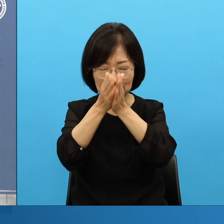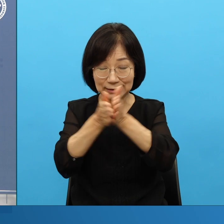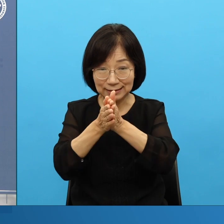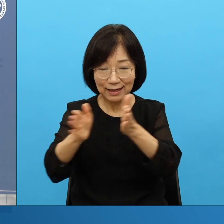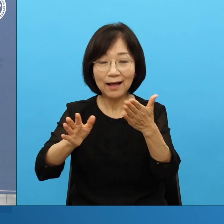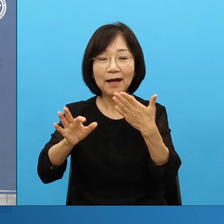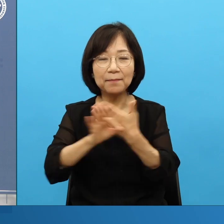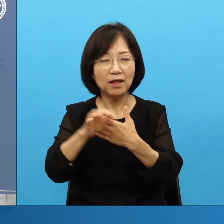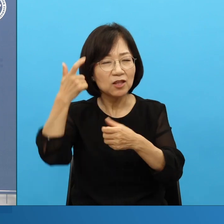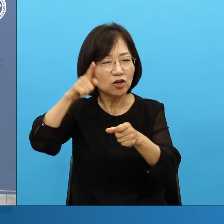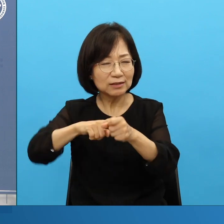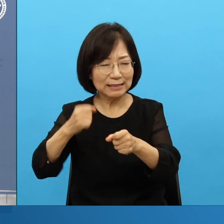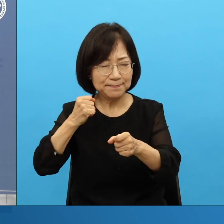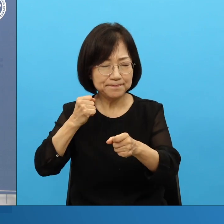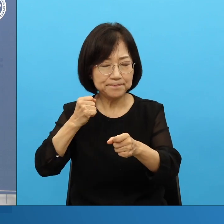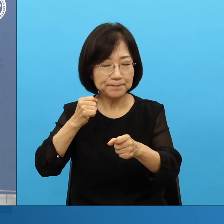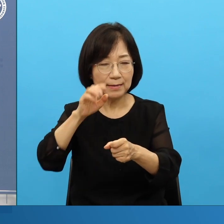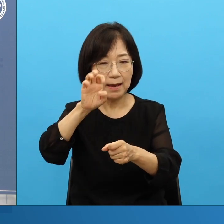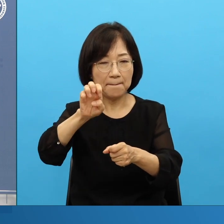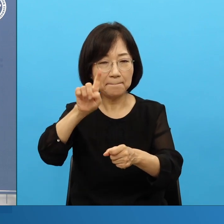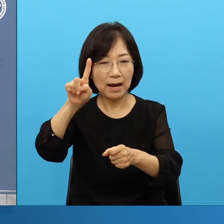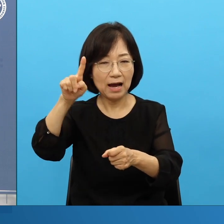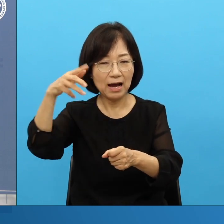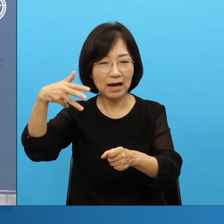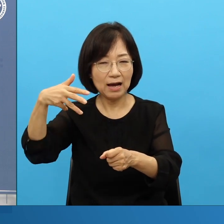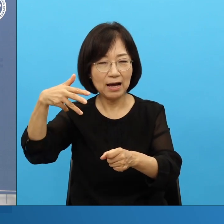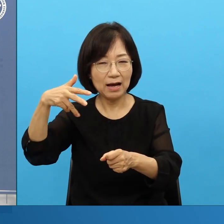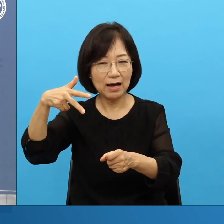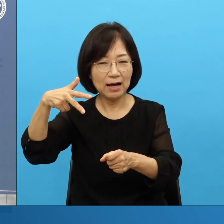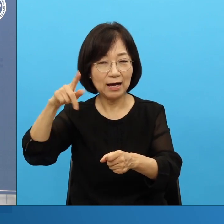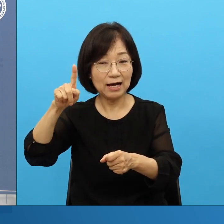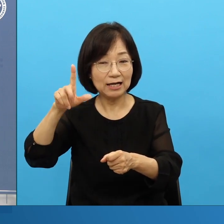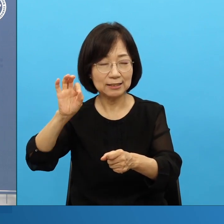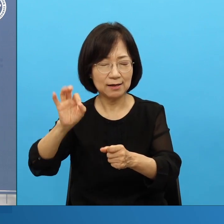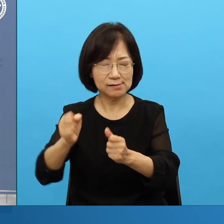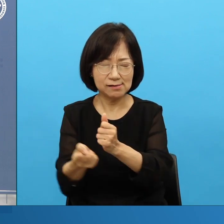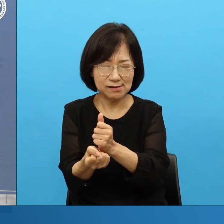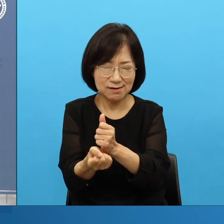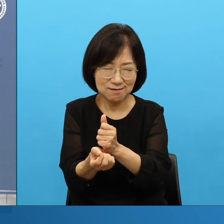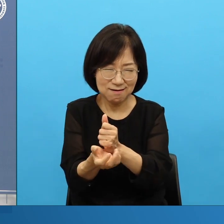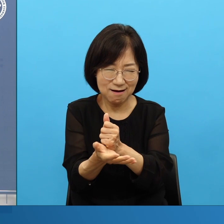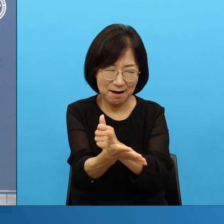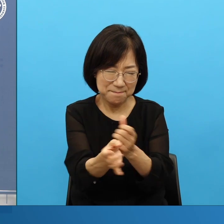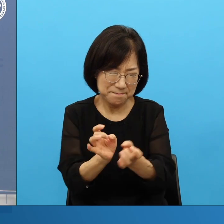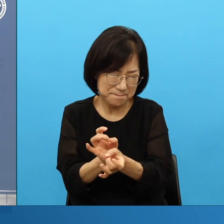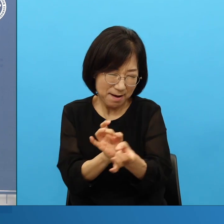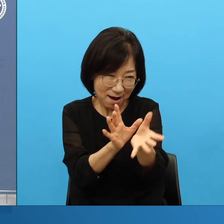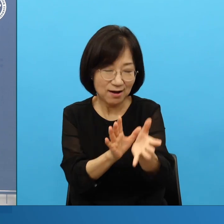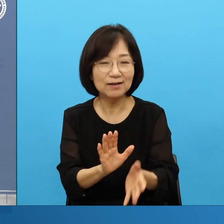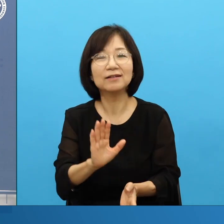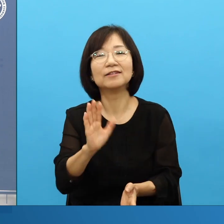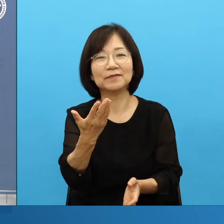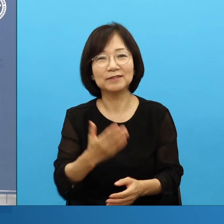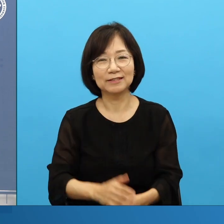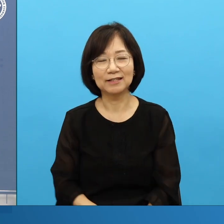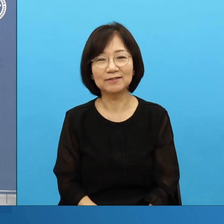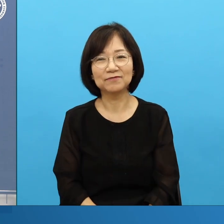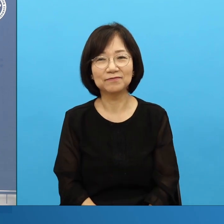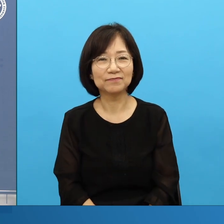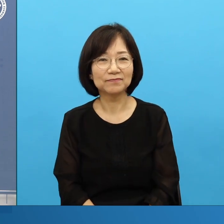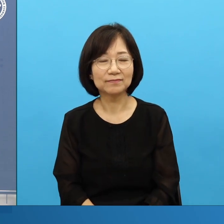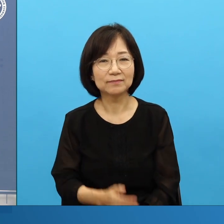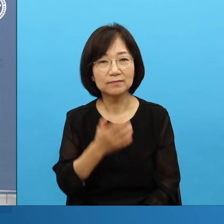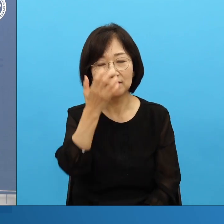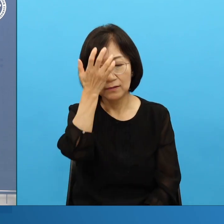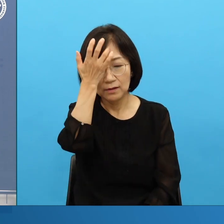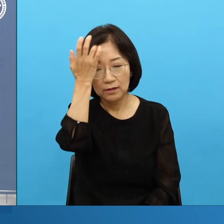spiritual prayer, we see that is transmitted in ways that you 이 cannot 사람들이 로마 imagine. 보면 역사난 거요. And that's why we see works take place in Rome. 도대체